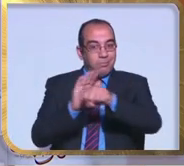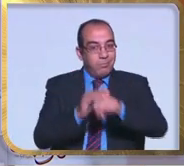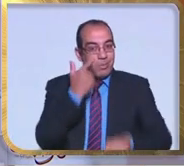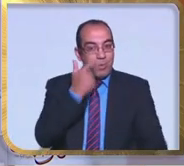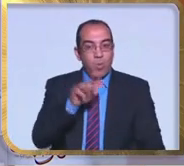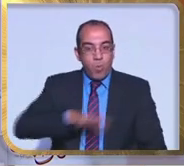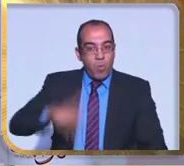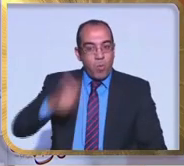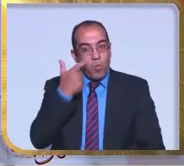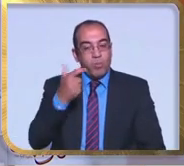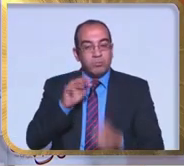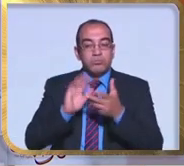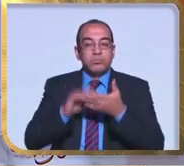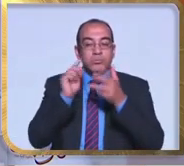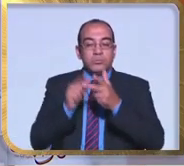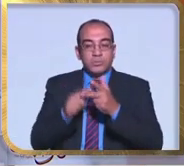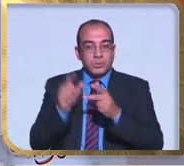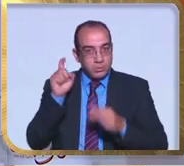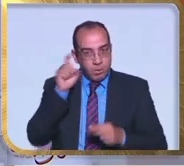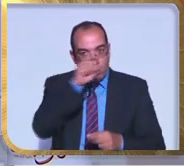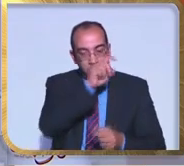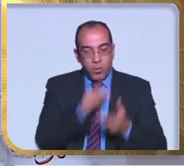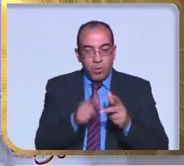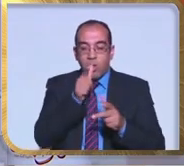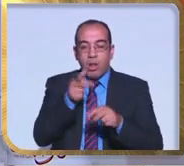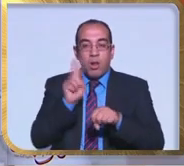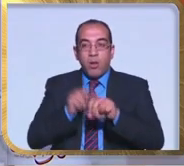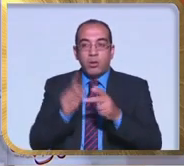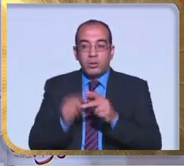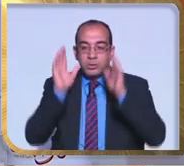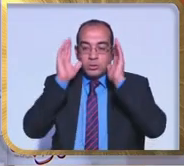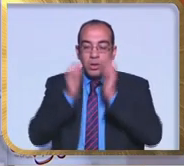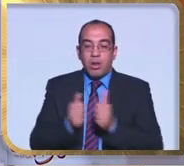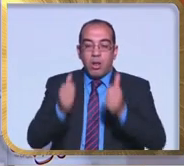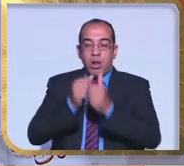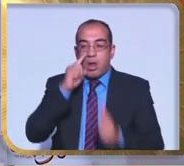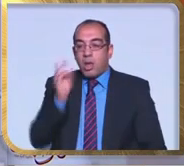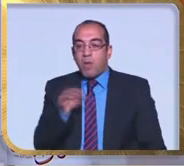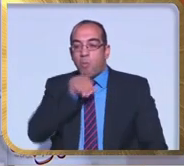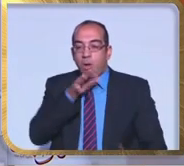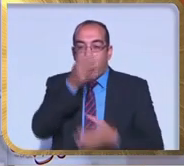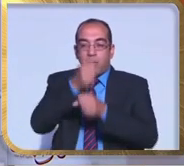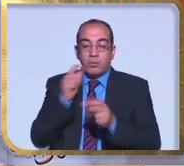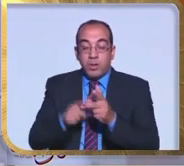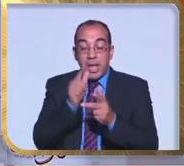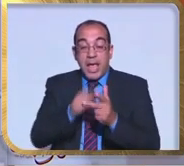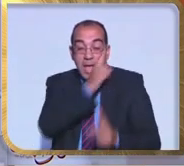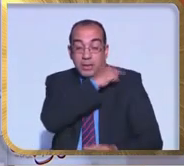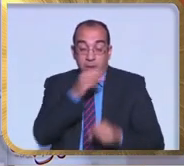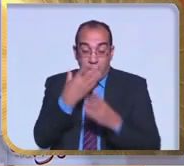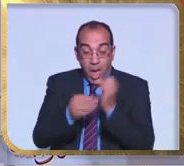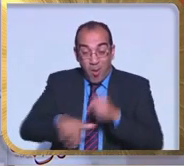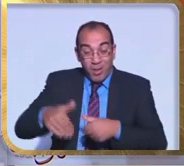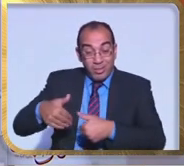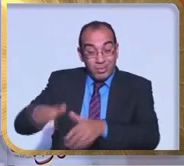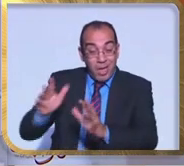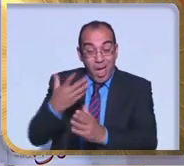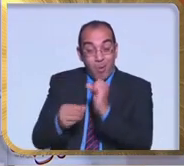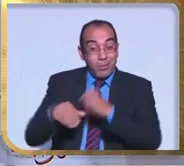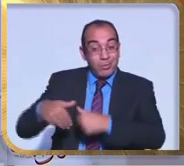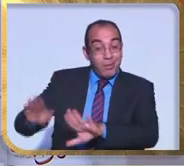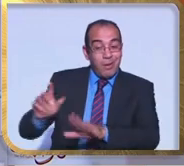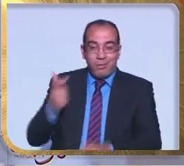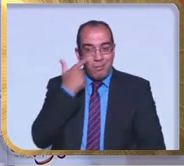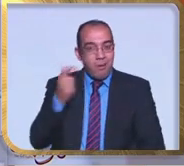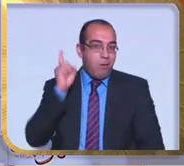الأمر تحذيرا شديدا، فقال صلى الله عليه وسلم: كفى بالمرء إثما أن يضيع